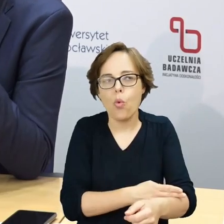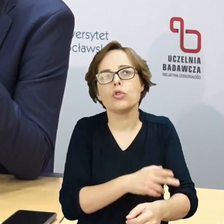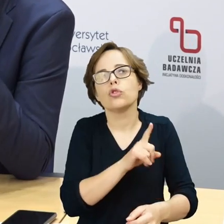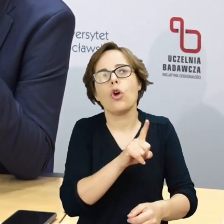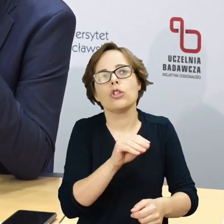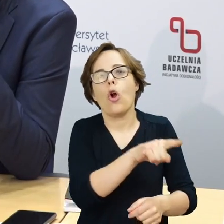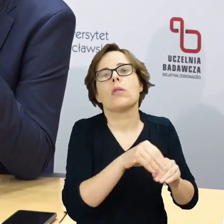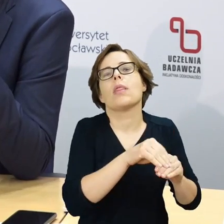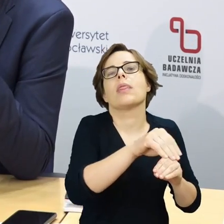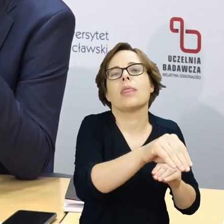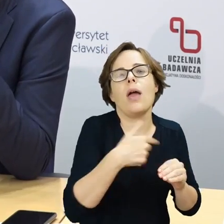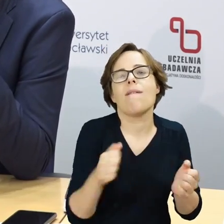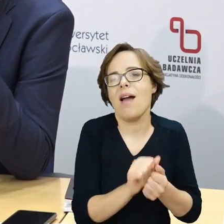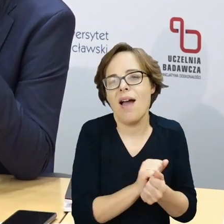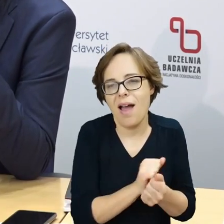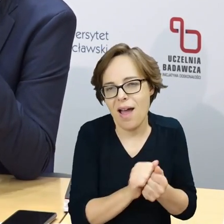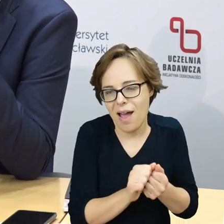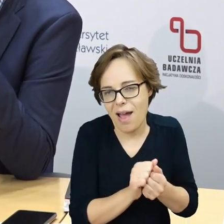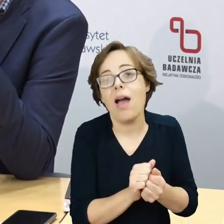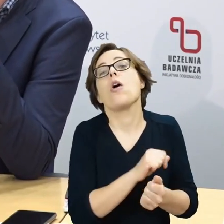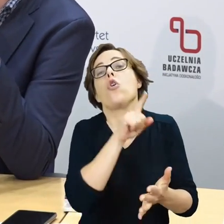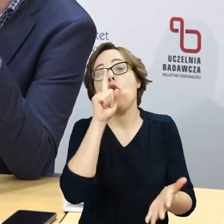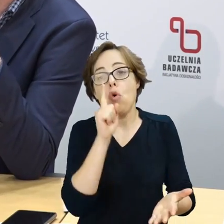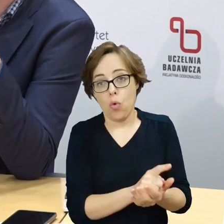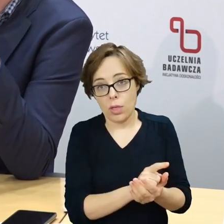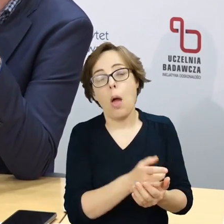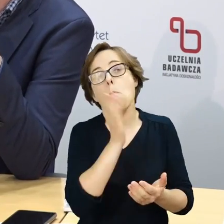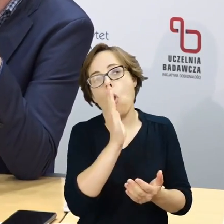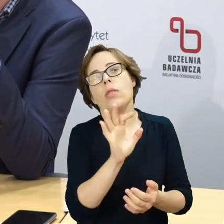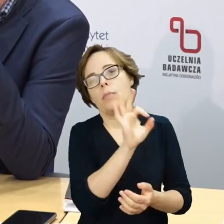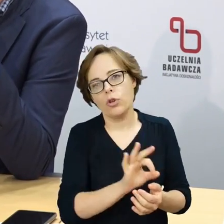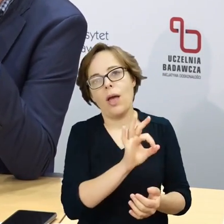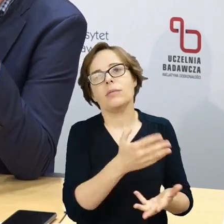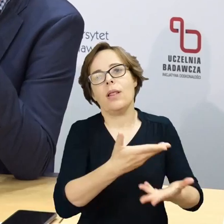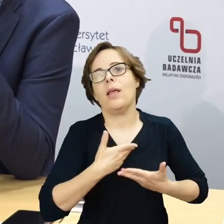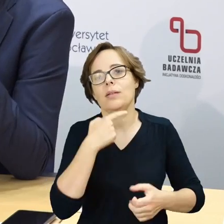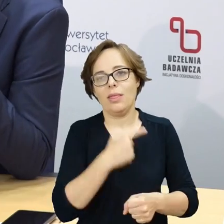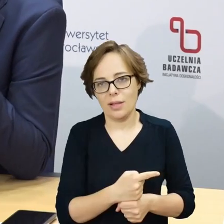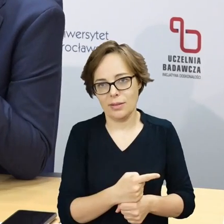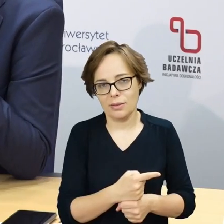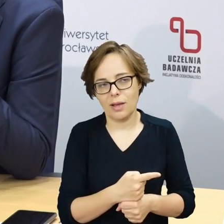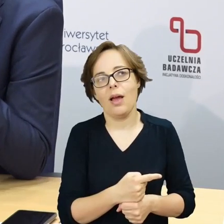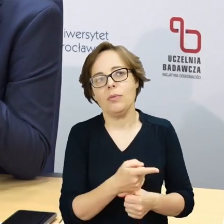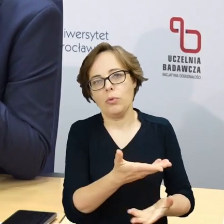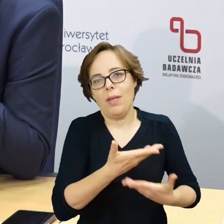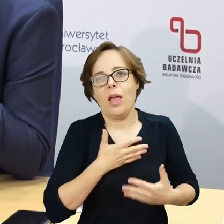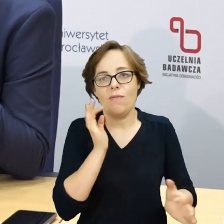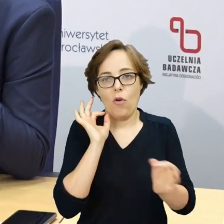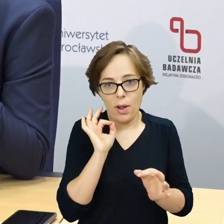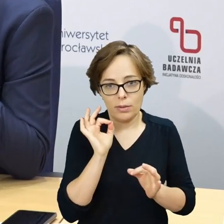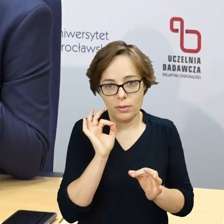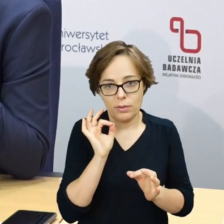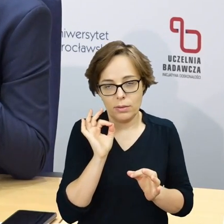a potem dopiero mamy szansę na uzyskanie merytorycznej decyzji, z którą możemy czy musimy, jeśli chcemy dostać dostęp